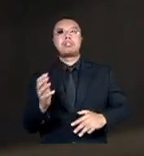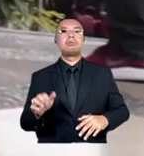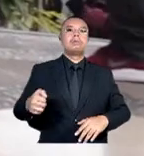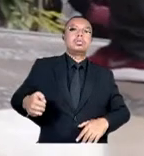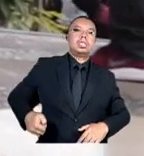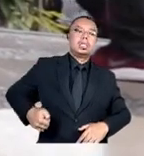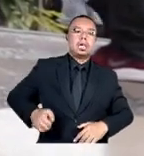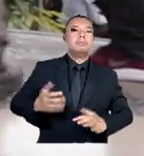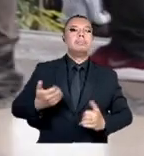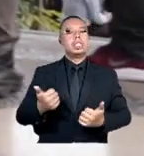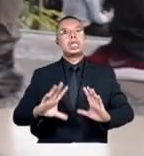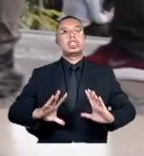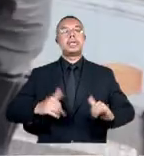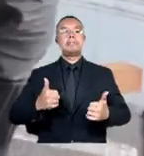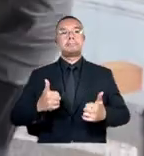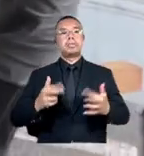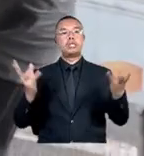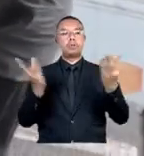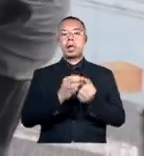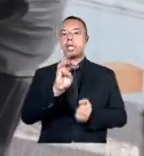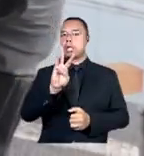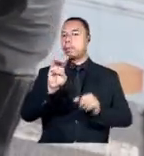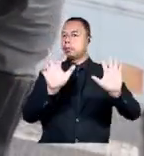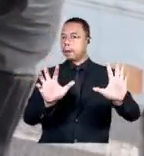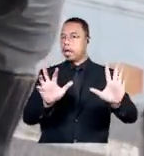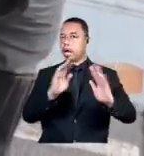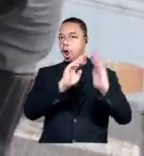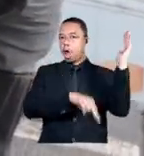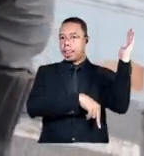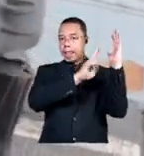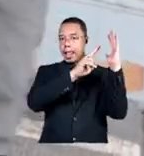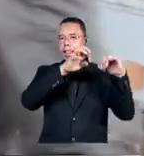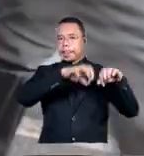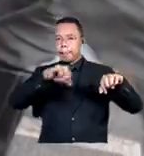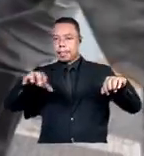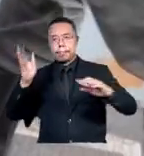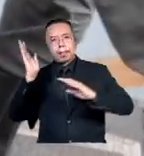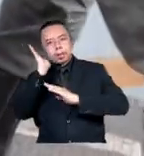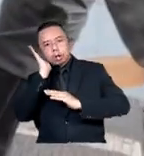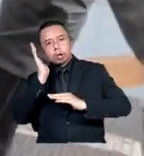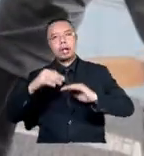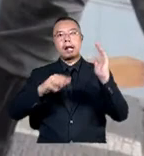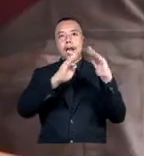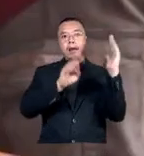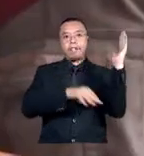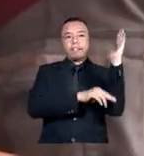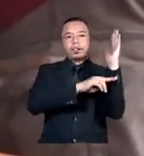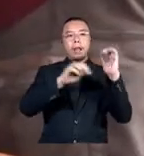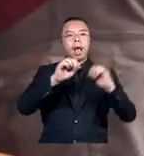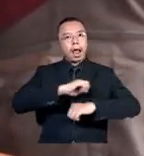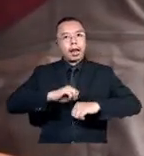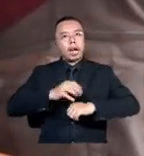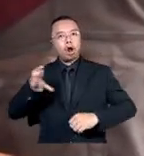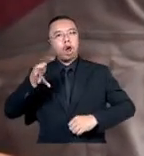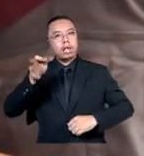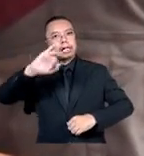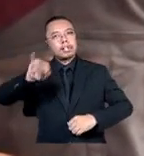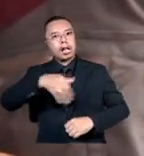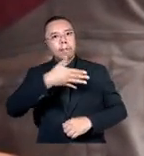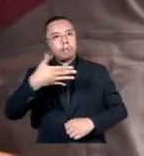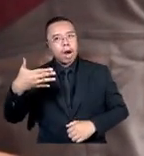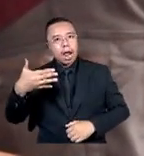sudah siapkan itu. Sebanyak 39 hotel dan penginapan serta wisma atlet di Kota dan Kabupaten Jayapura